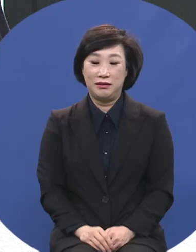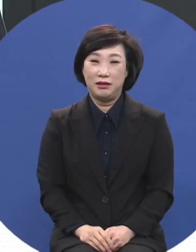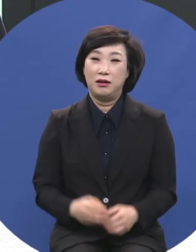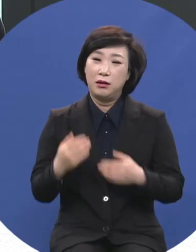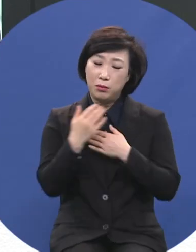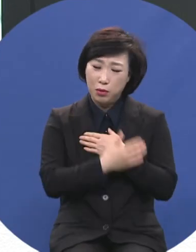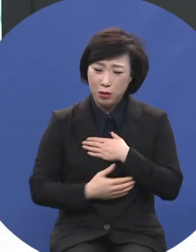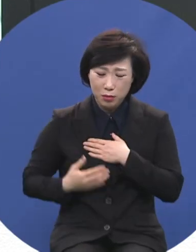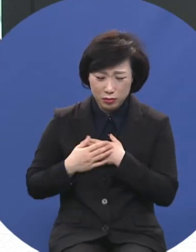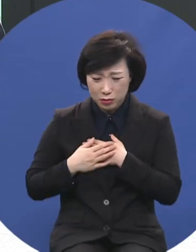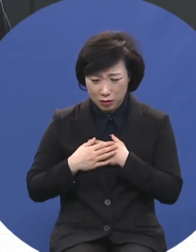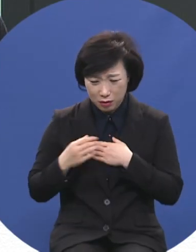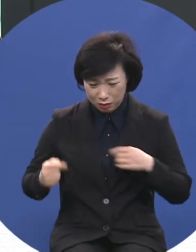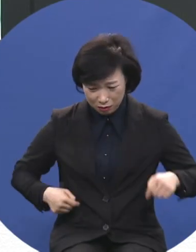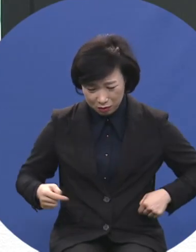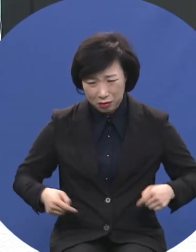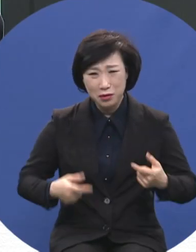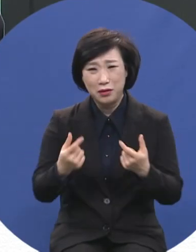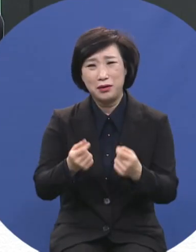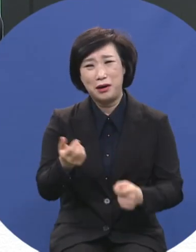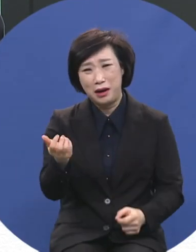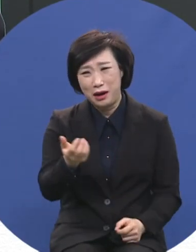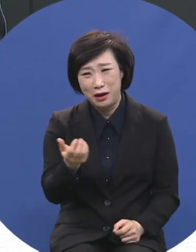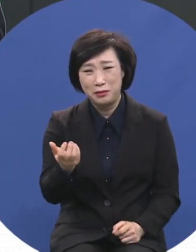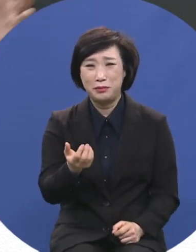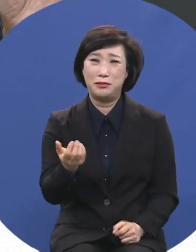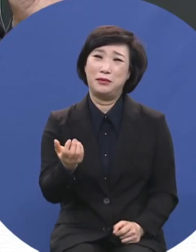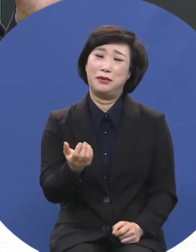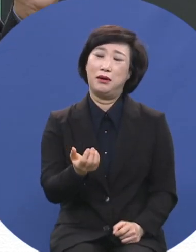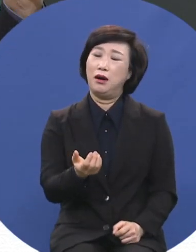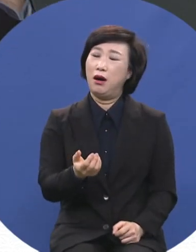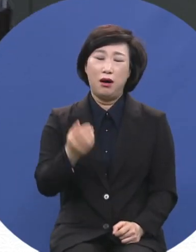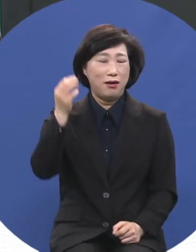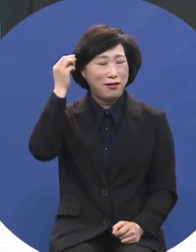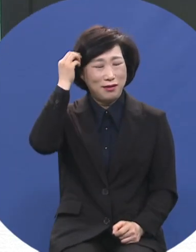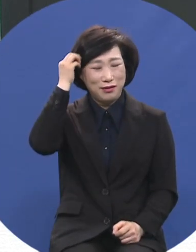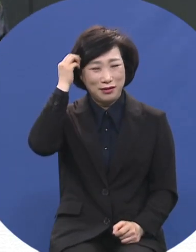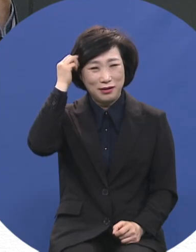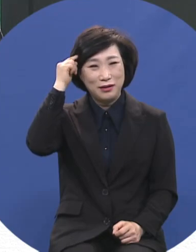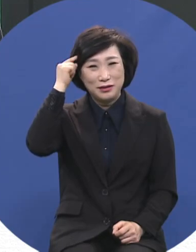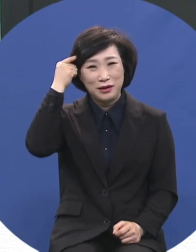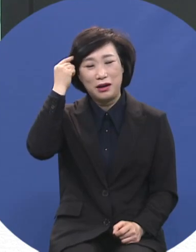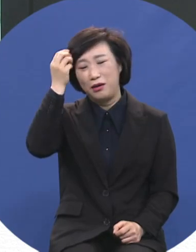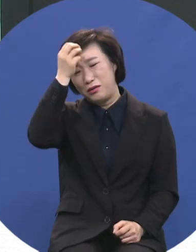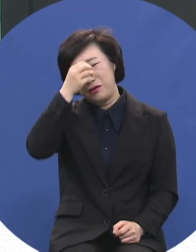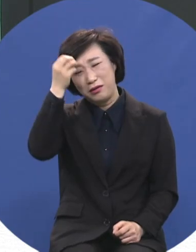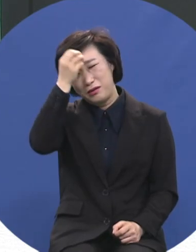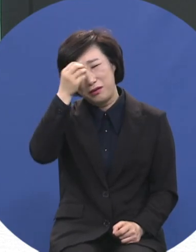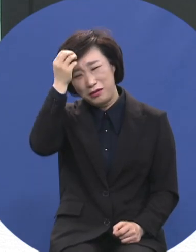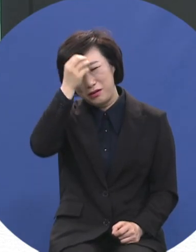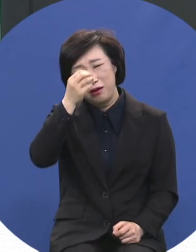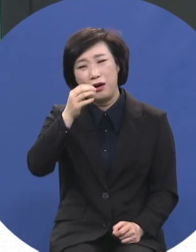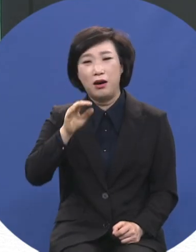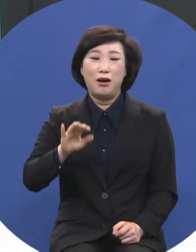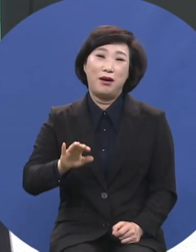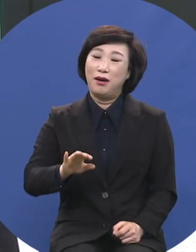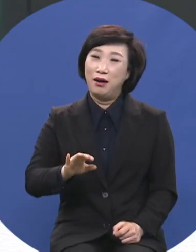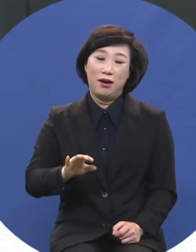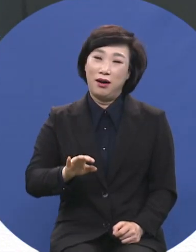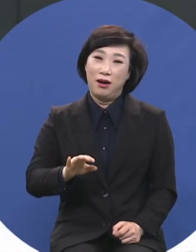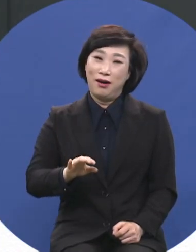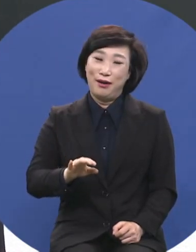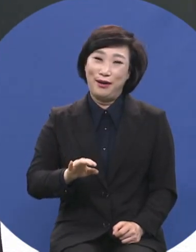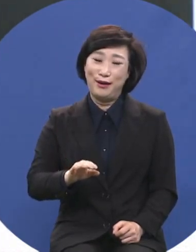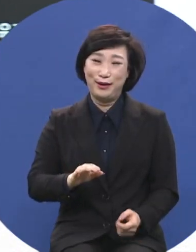몸도 쑤시고 아프고 정신이 오락가락 할 정도로